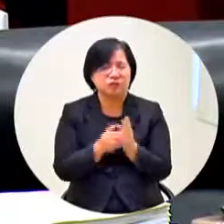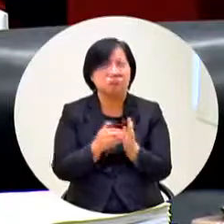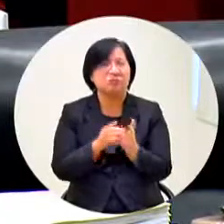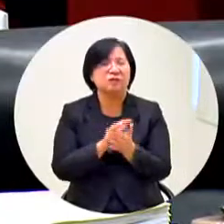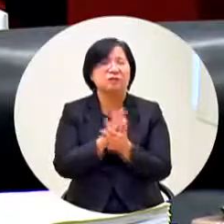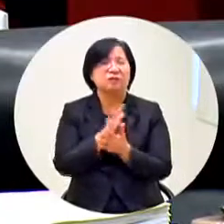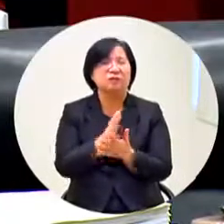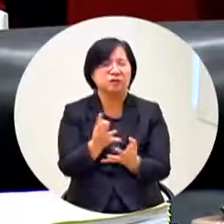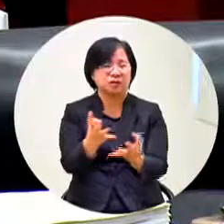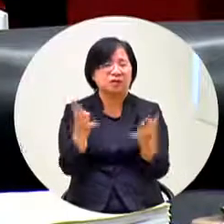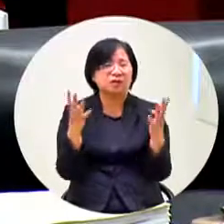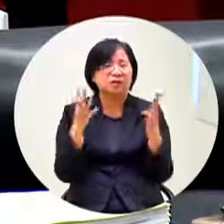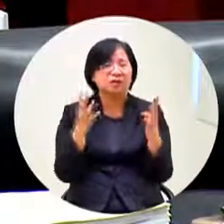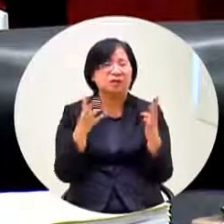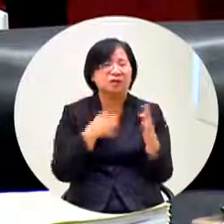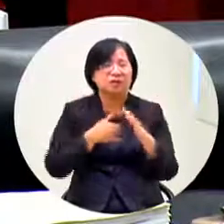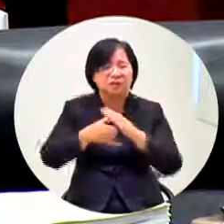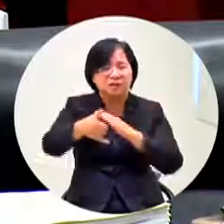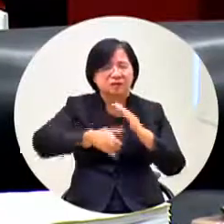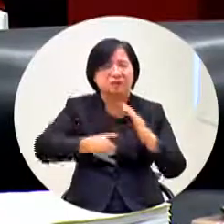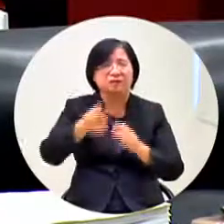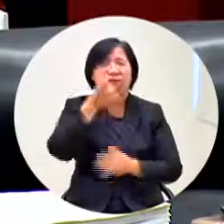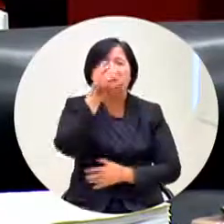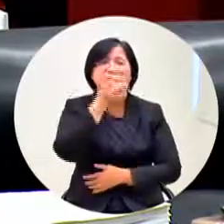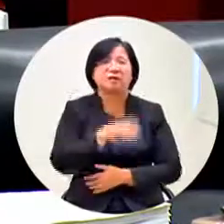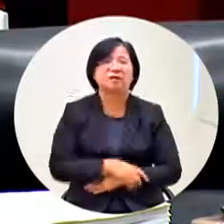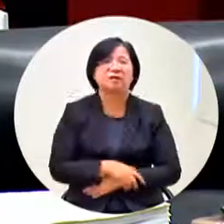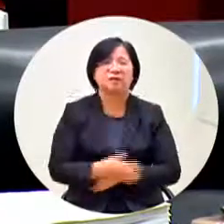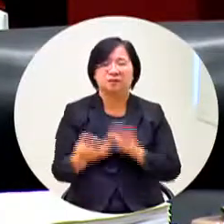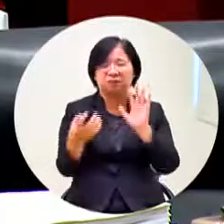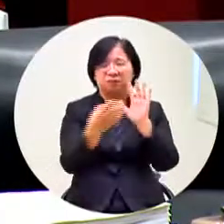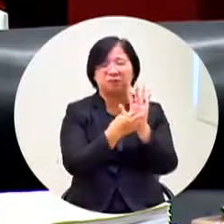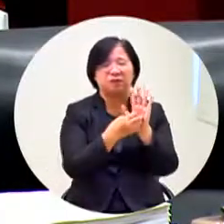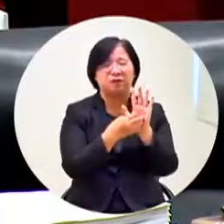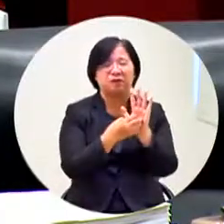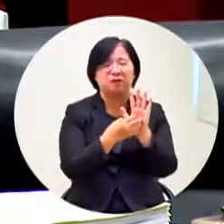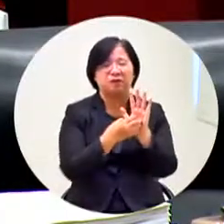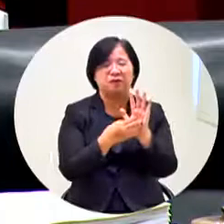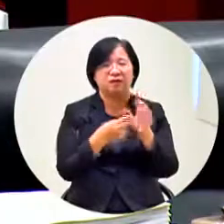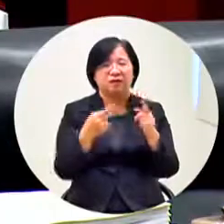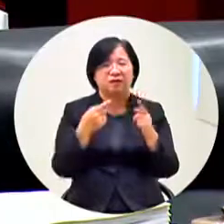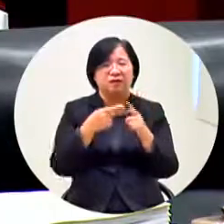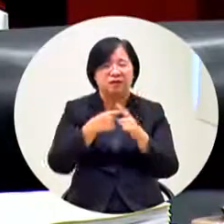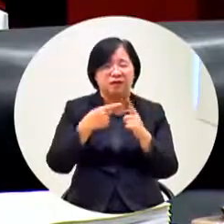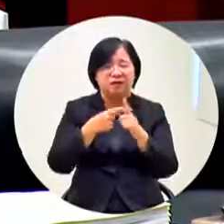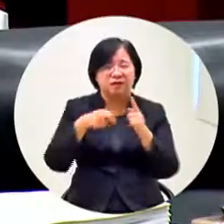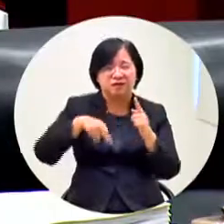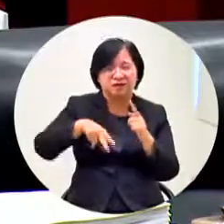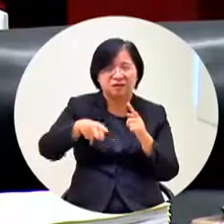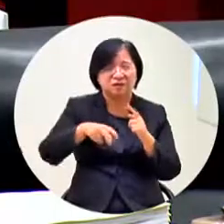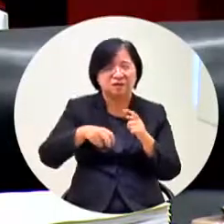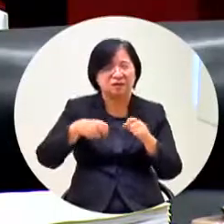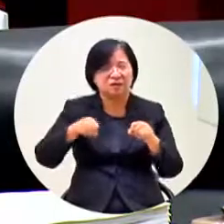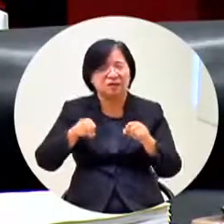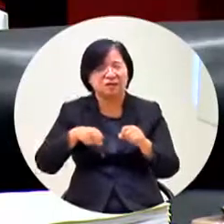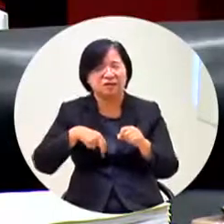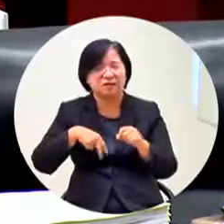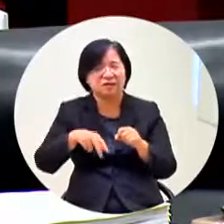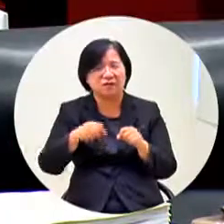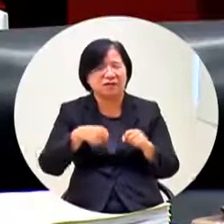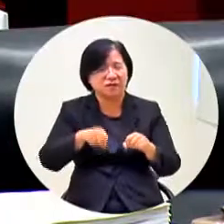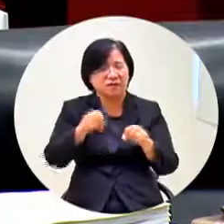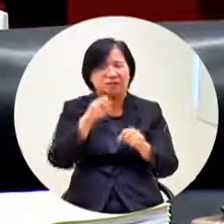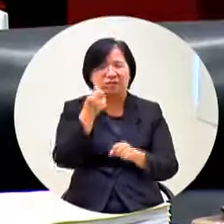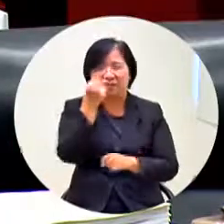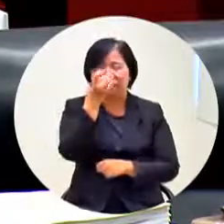来，变成家都没人出去，然后又立了这个牌子说不可以的行人跟车辆通行。那其实那边的里面很期待的